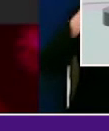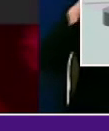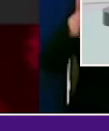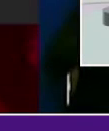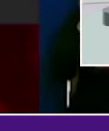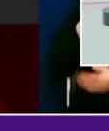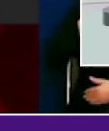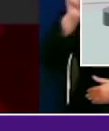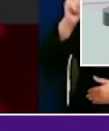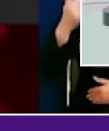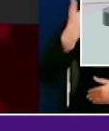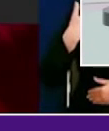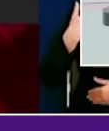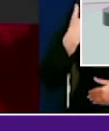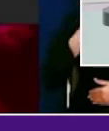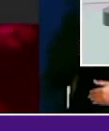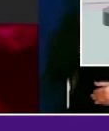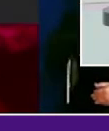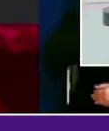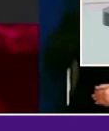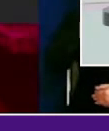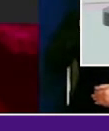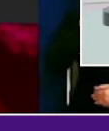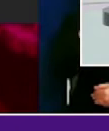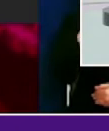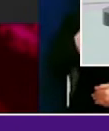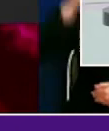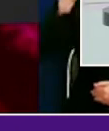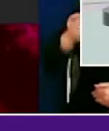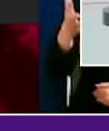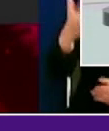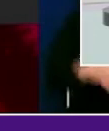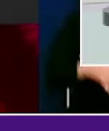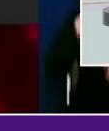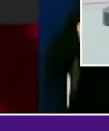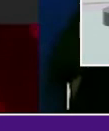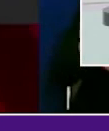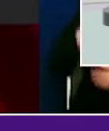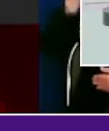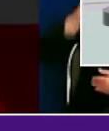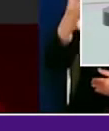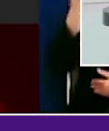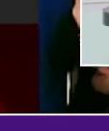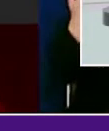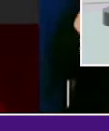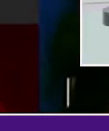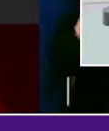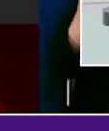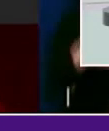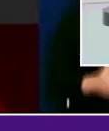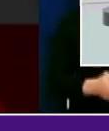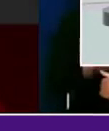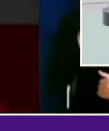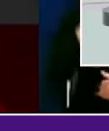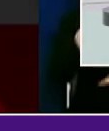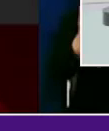ชาติกับไฟเตอร์ประเทศไทยมีการมีการมีการมาพูดคุยตรวจสอบข้อมูลกันก่อนที่คุณหมอนครจะนำมา